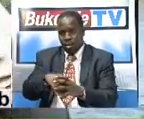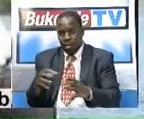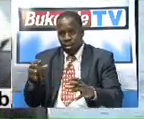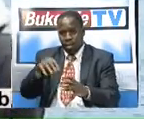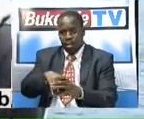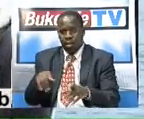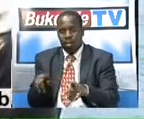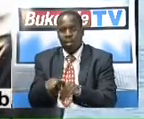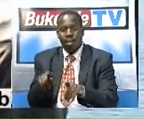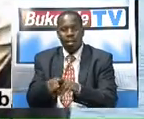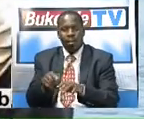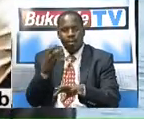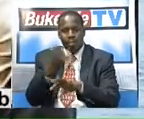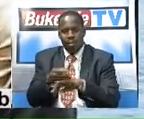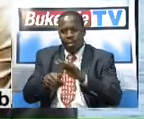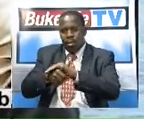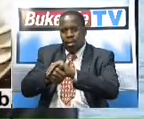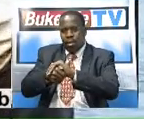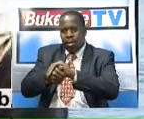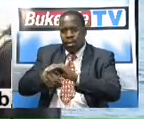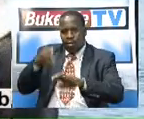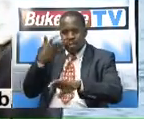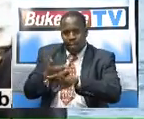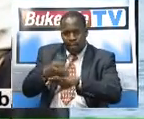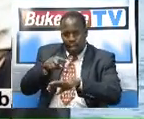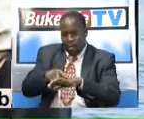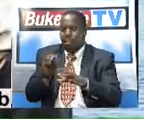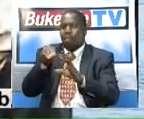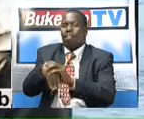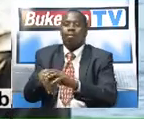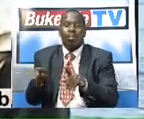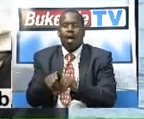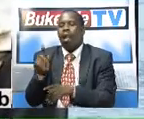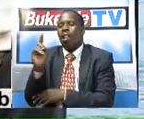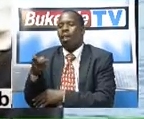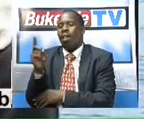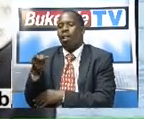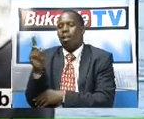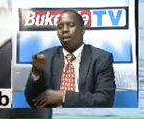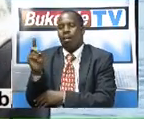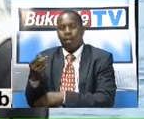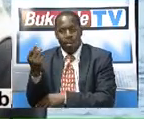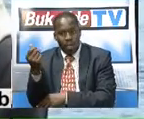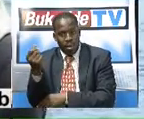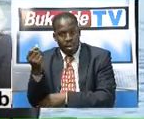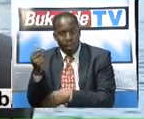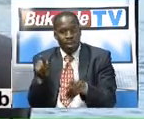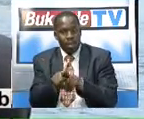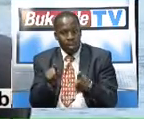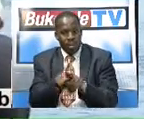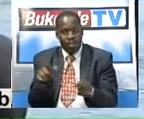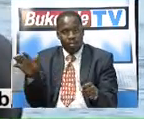ga kasatu juza gundi ene rine kovu elimu nganisi lukumi lukumi no iloweza